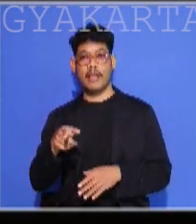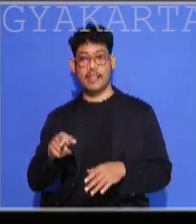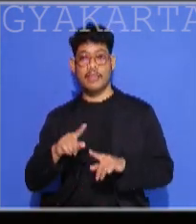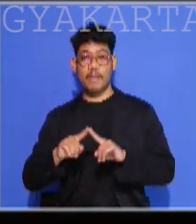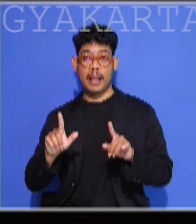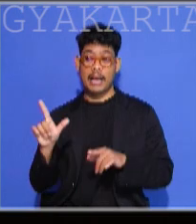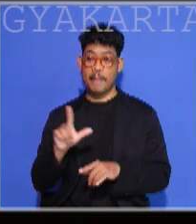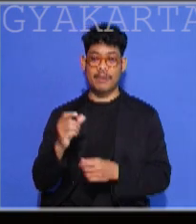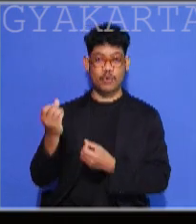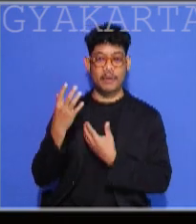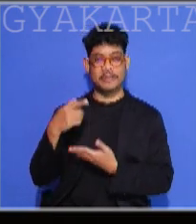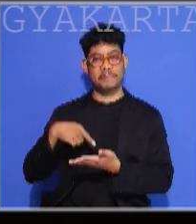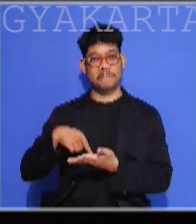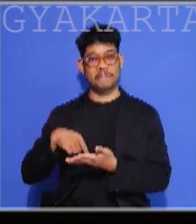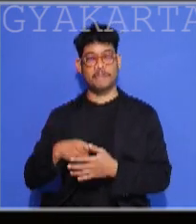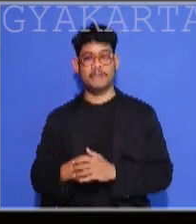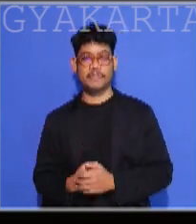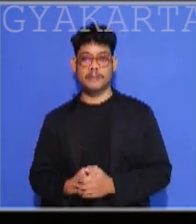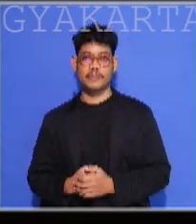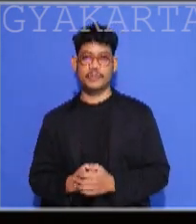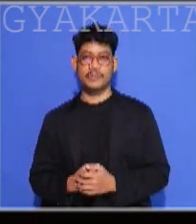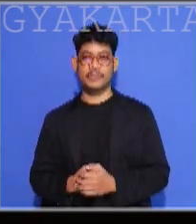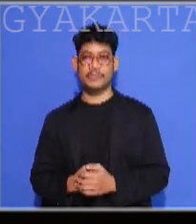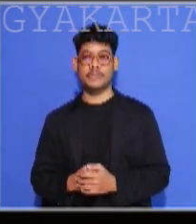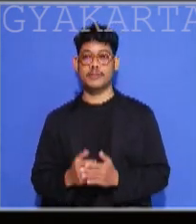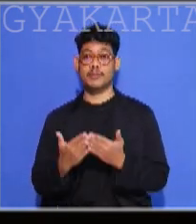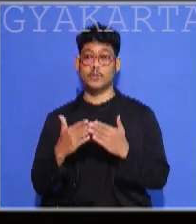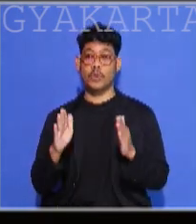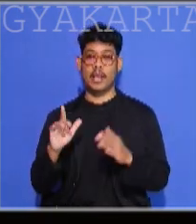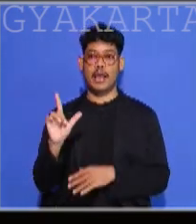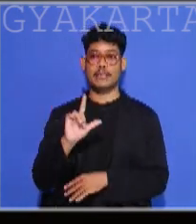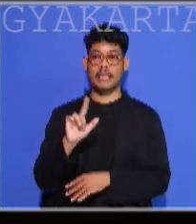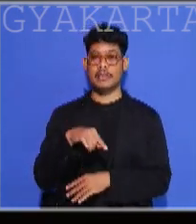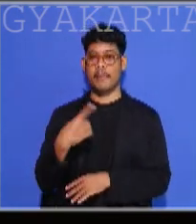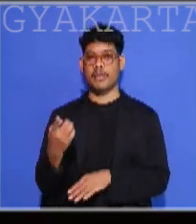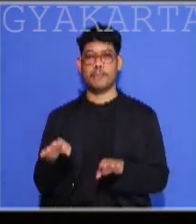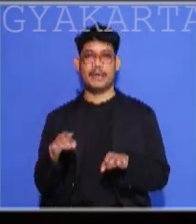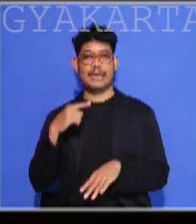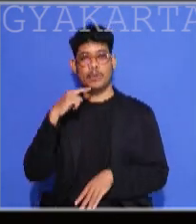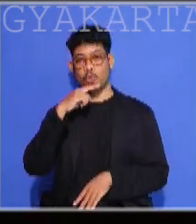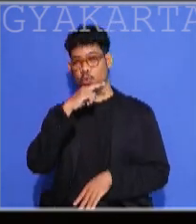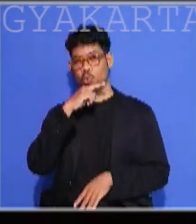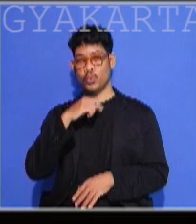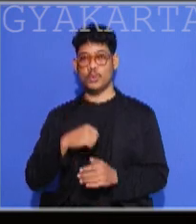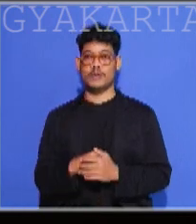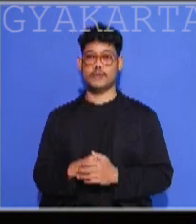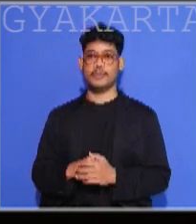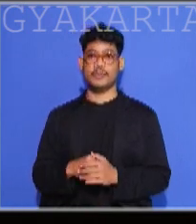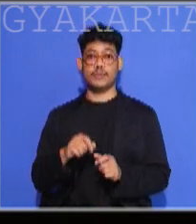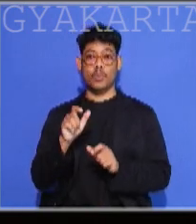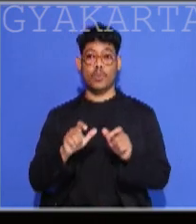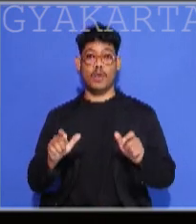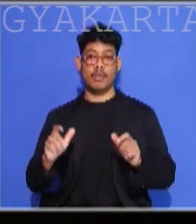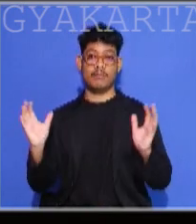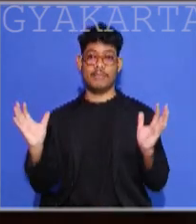tentang ini hanya buka pada hari Selasa hingga Minggu dengan jam operasional bervariasi namun antusiasme pengunjung tidak